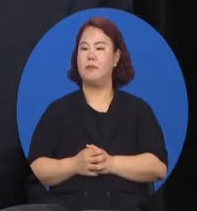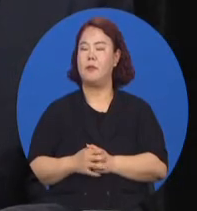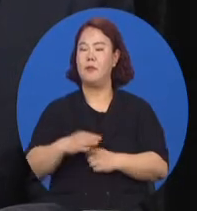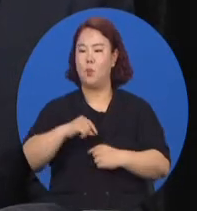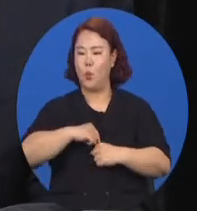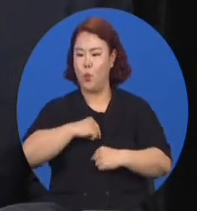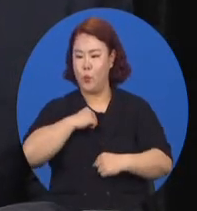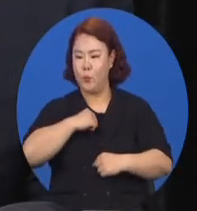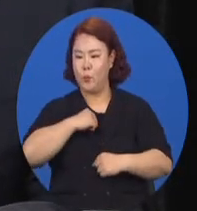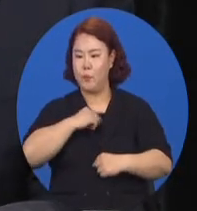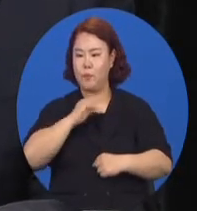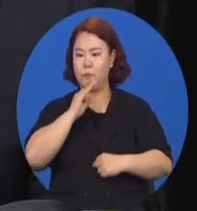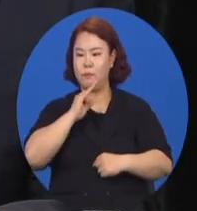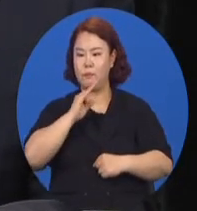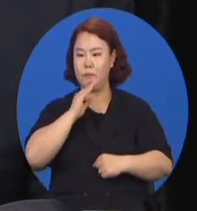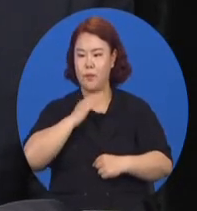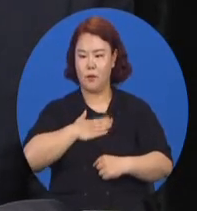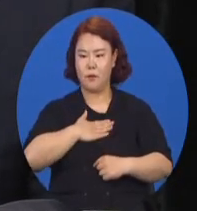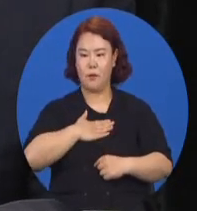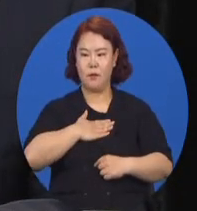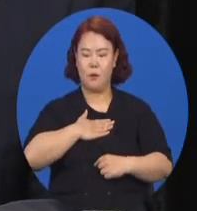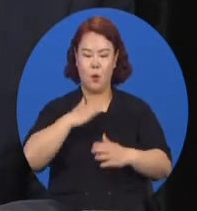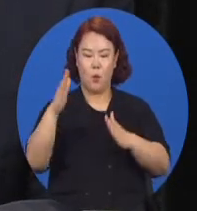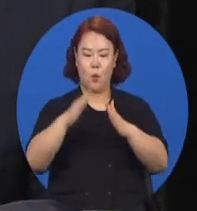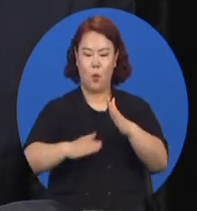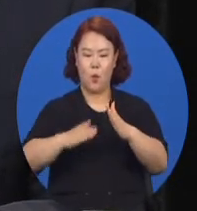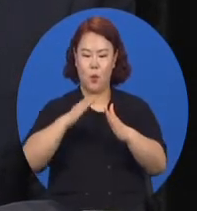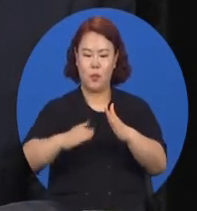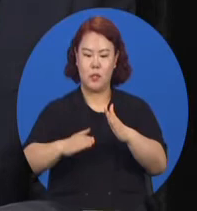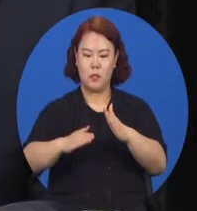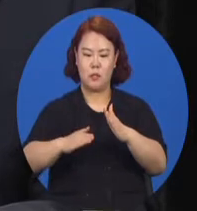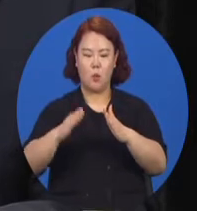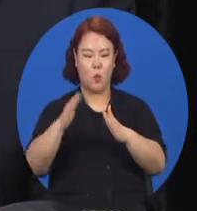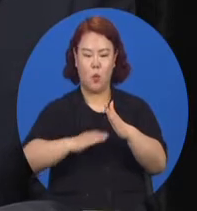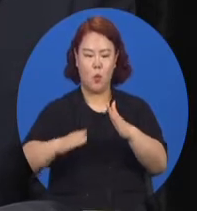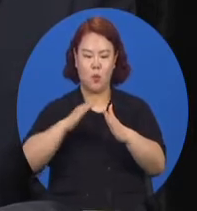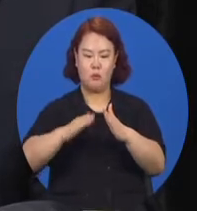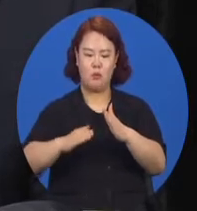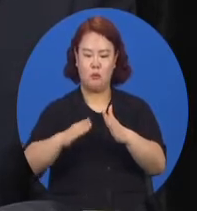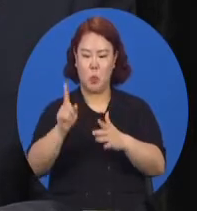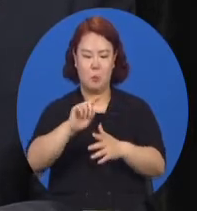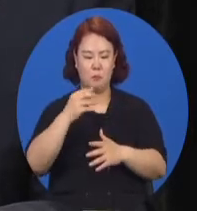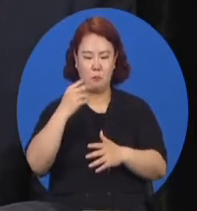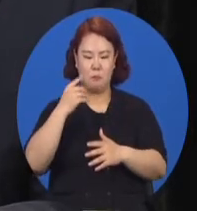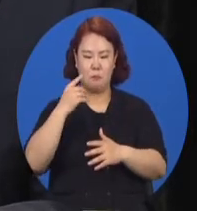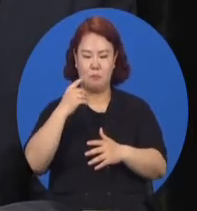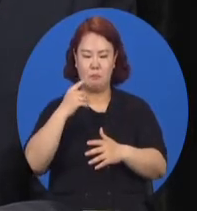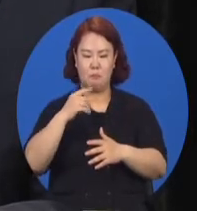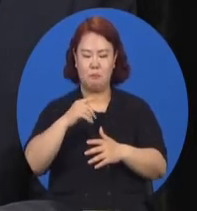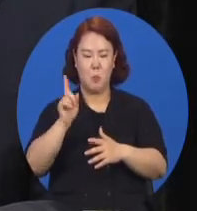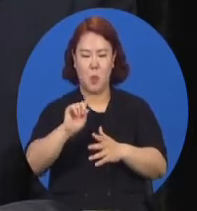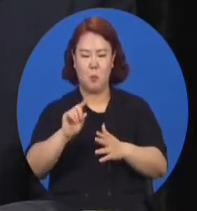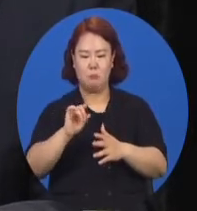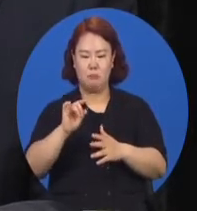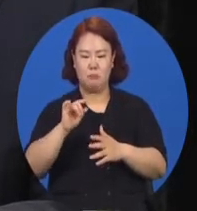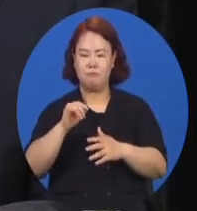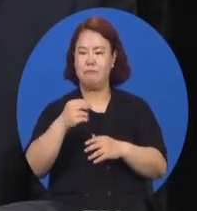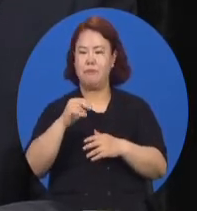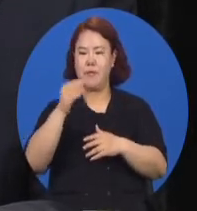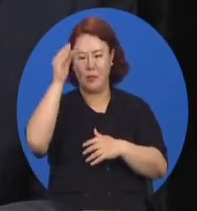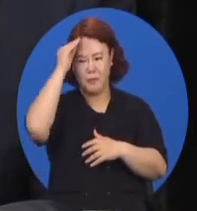사실상 저는요 이 공직생활 선수에 대한 그런 미련은 없습니다. 한 번을 하더라도 제대로